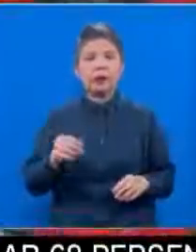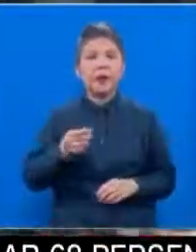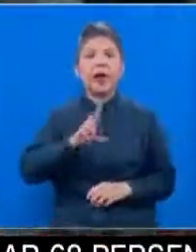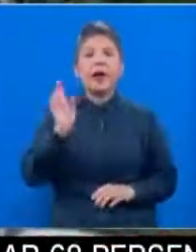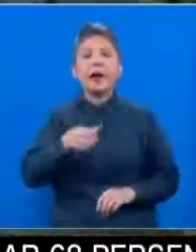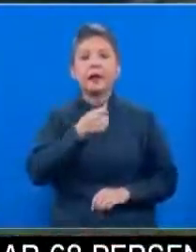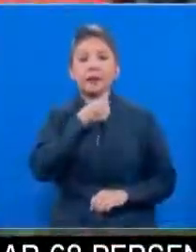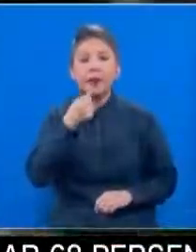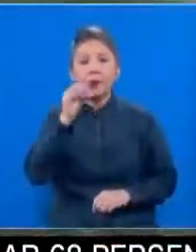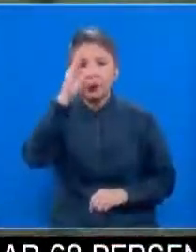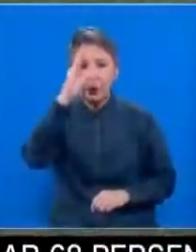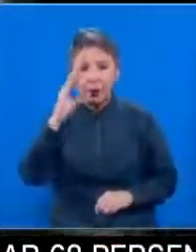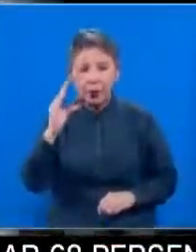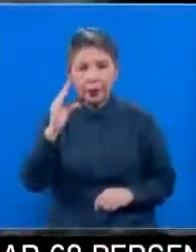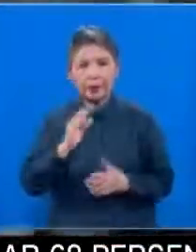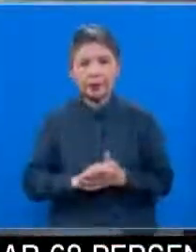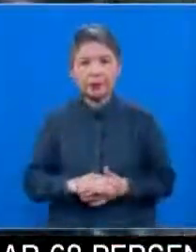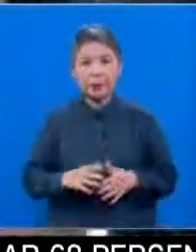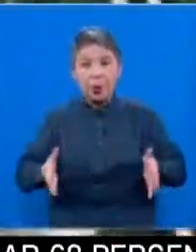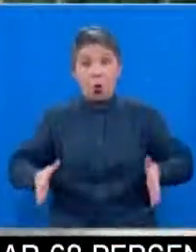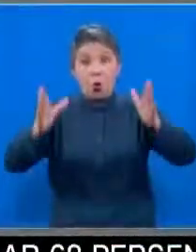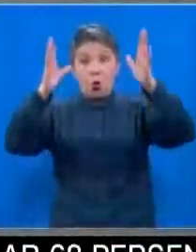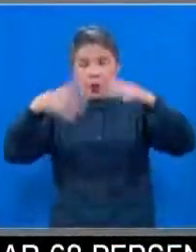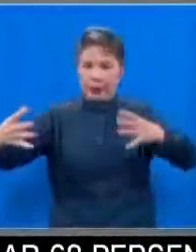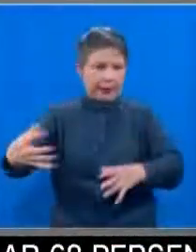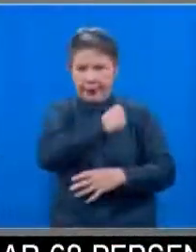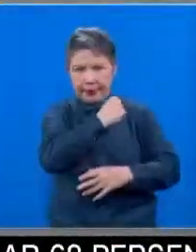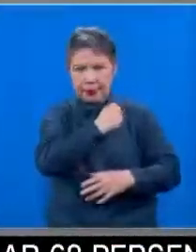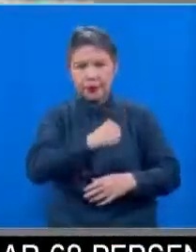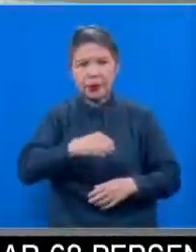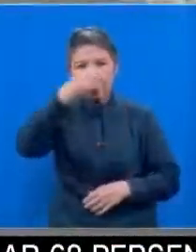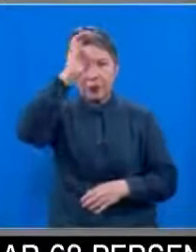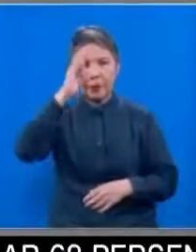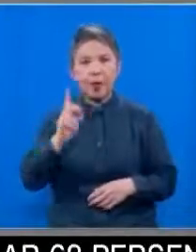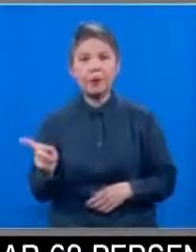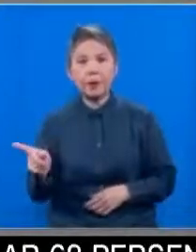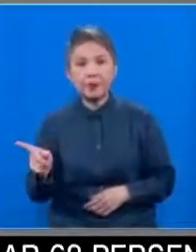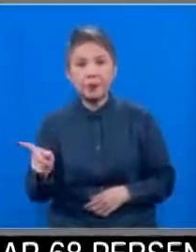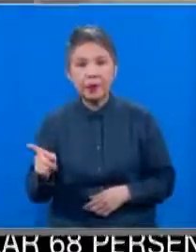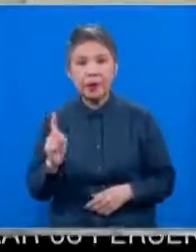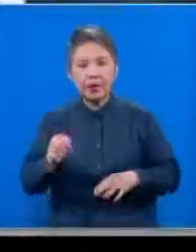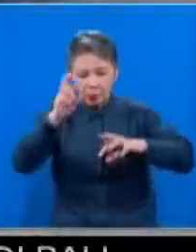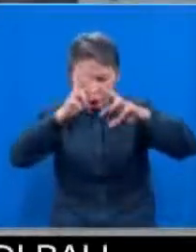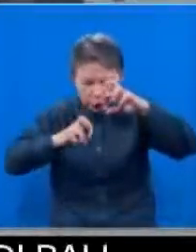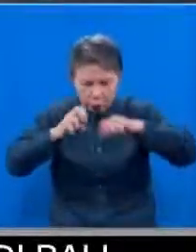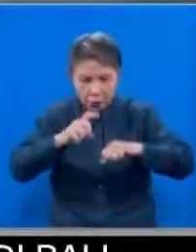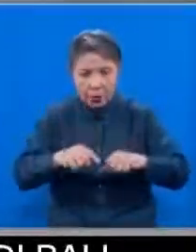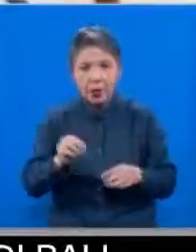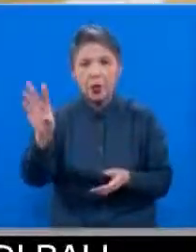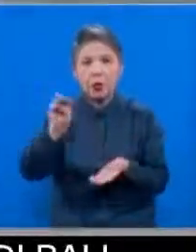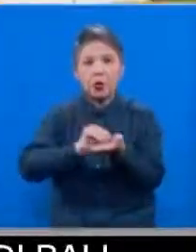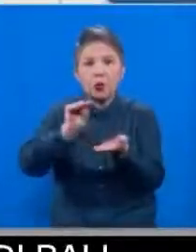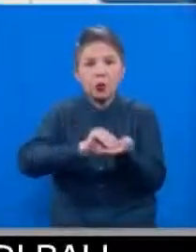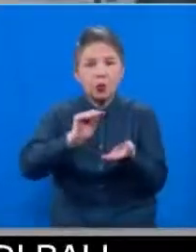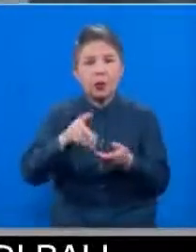Selain kendaraan, polisi juga menyita rumah Doni di sebuah kawasan hunian elit. Penyitaan ini dilakukan usai penyidik melacak aliran dana